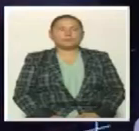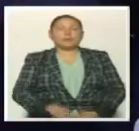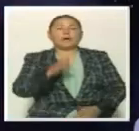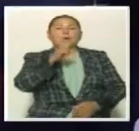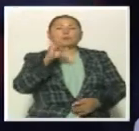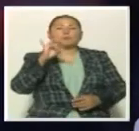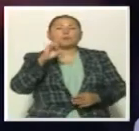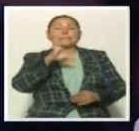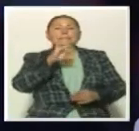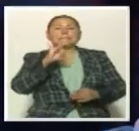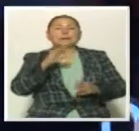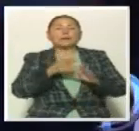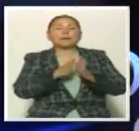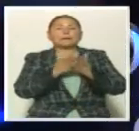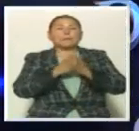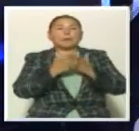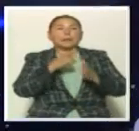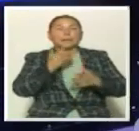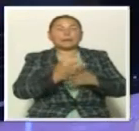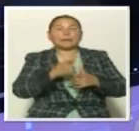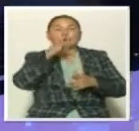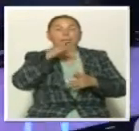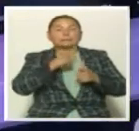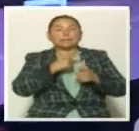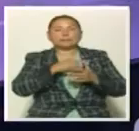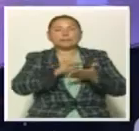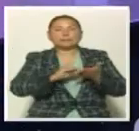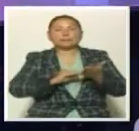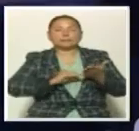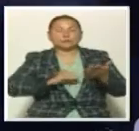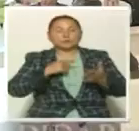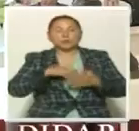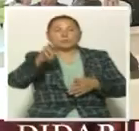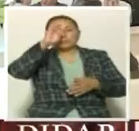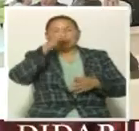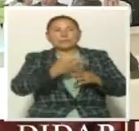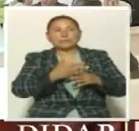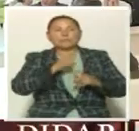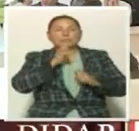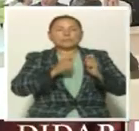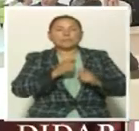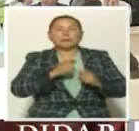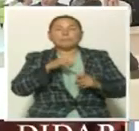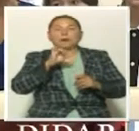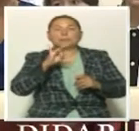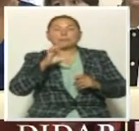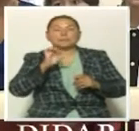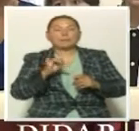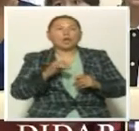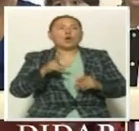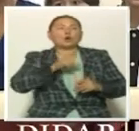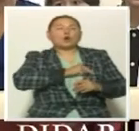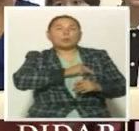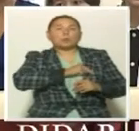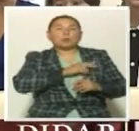Қабибулла Сыдиықов атындағы кітапханада қазақ ақыны, жазушы, Қазақстан Республикасының мемлекеттік сыйлығының лауреаты, парасат және құрмет ордендерінің